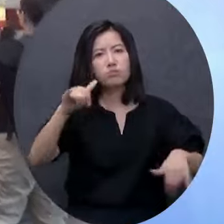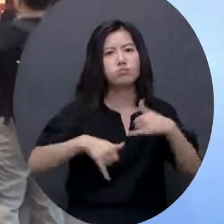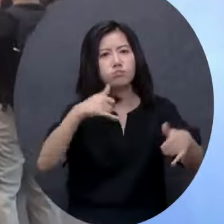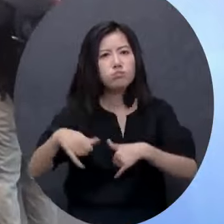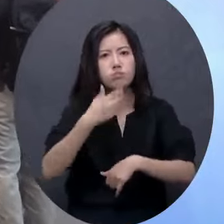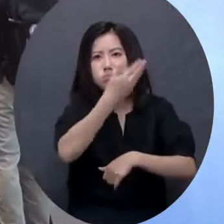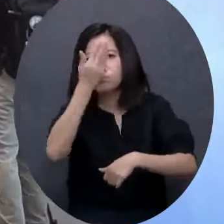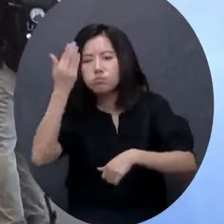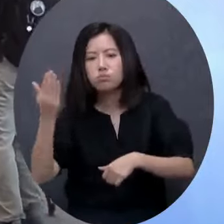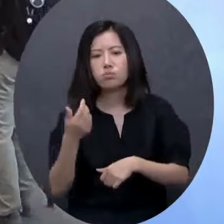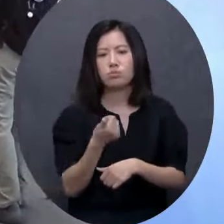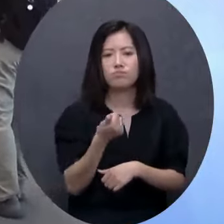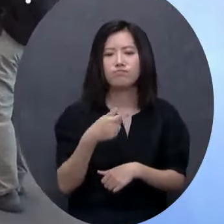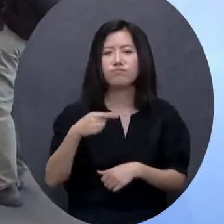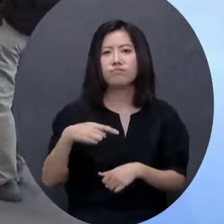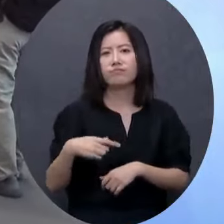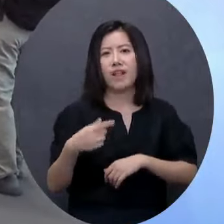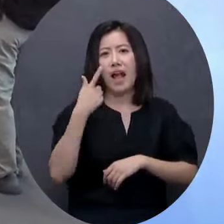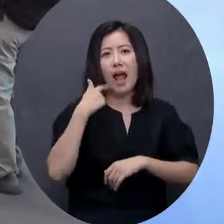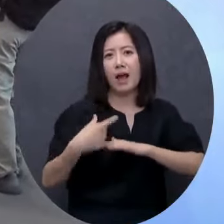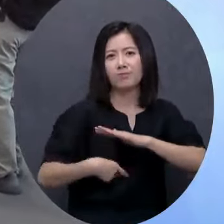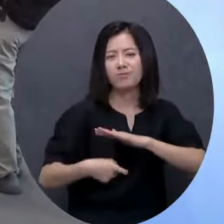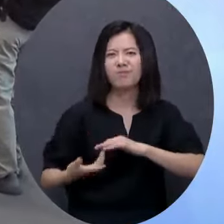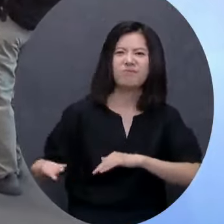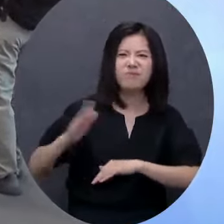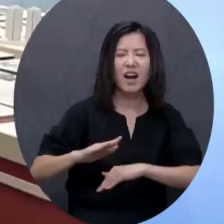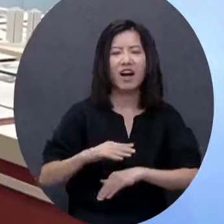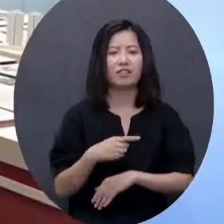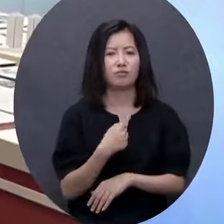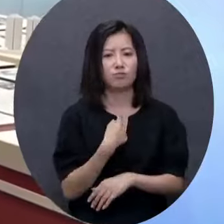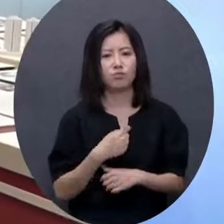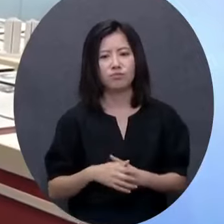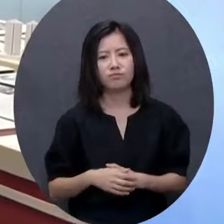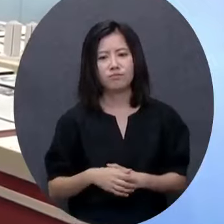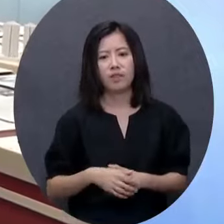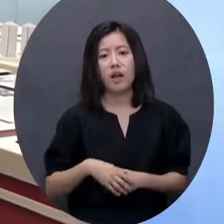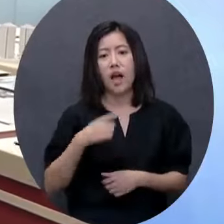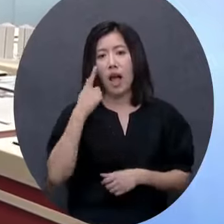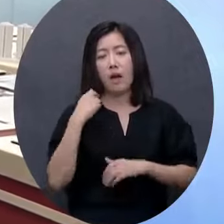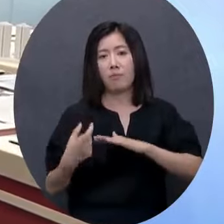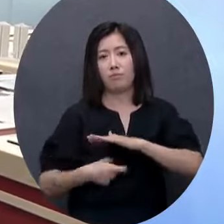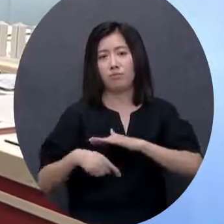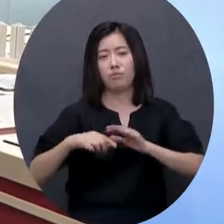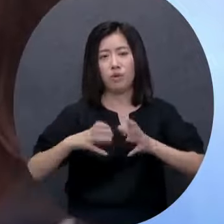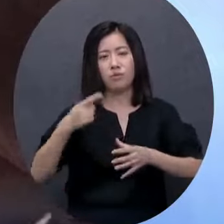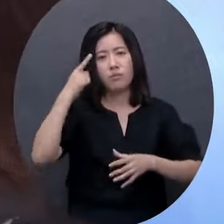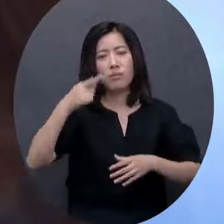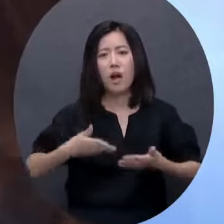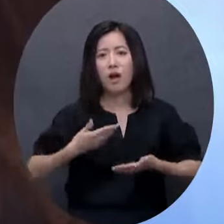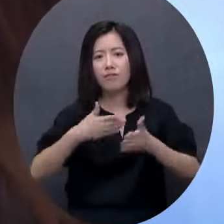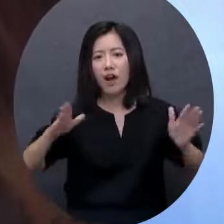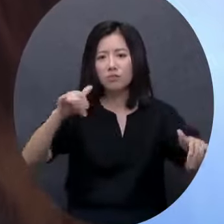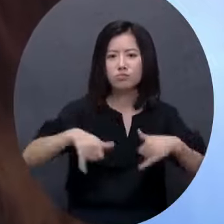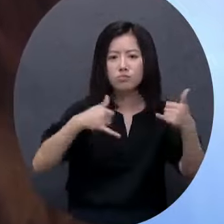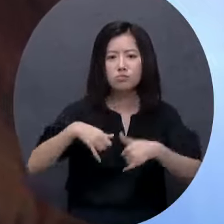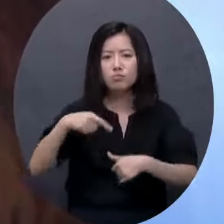解認識，從而咧就係支持反貪倡廉嘅工作。 廉署希望透過今次開放日，令市